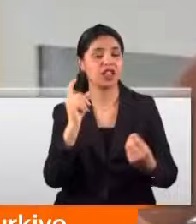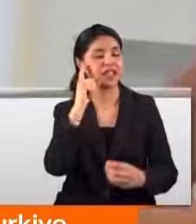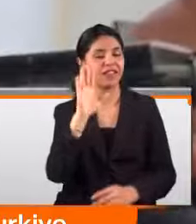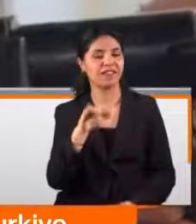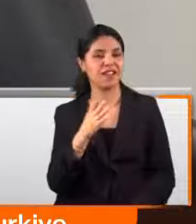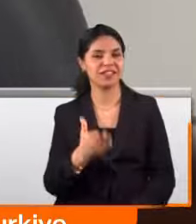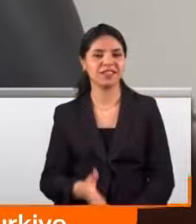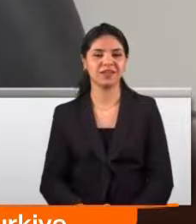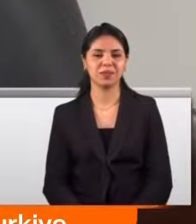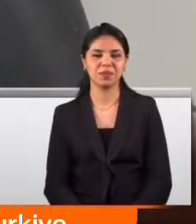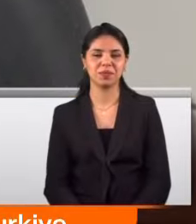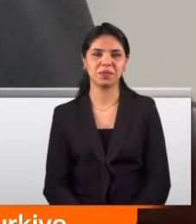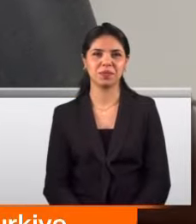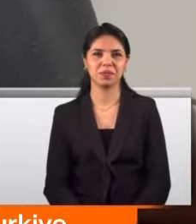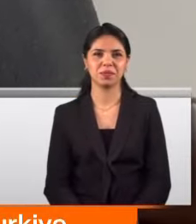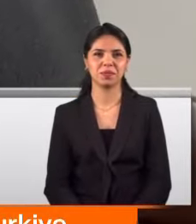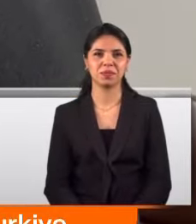lezzetten vazgeçemiyorlar.